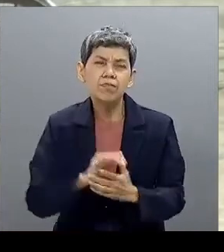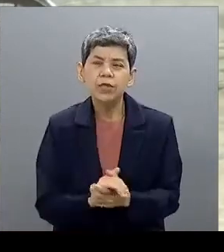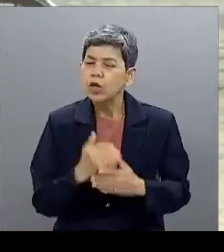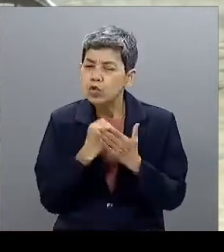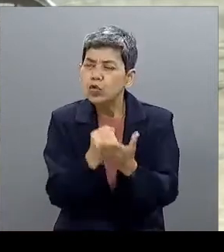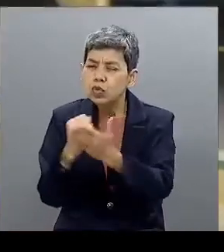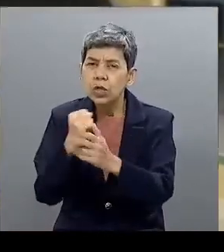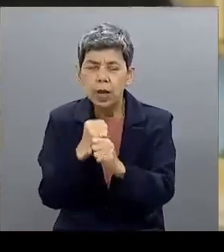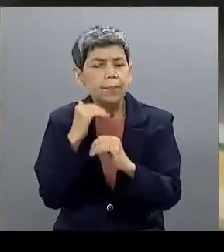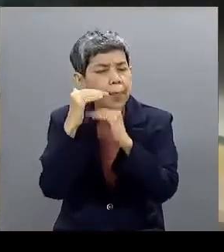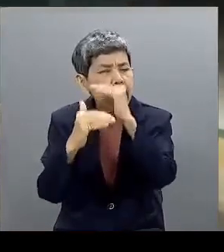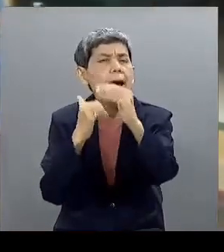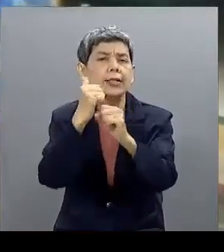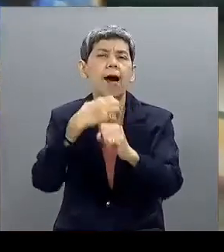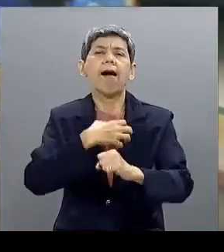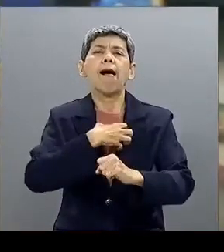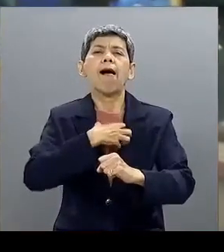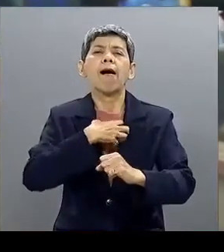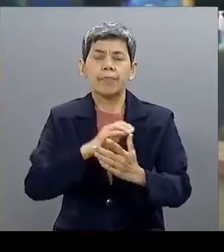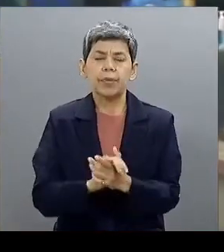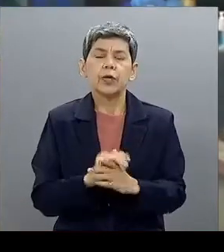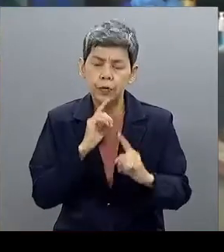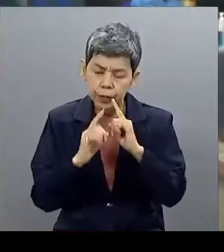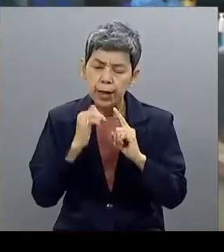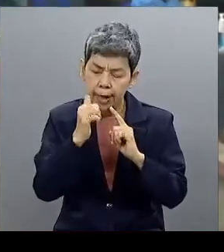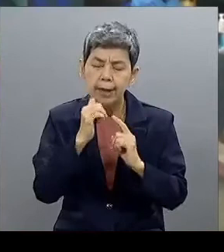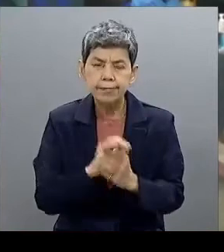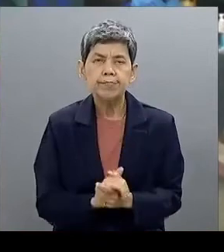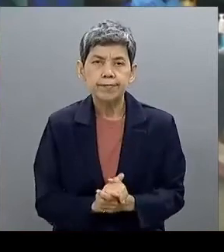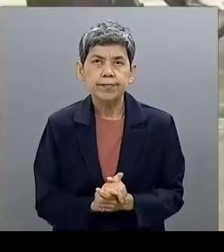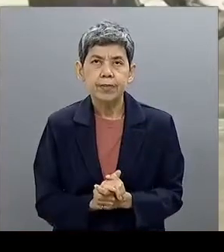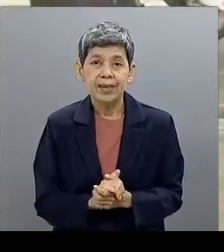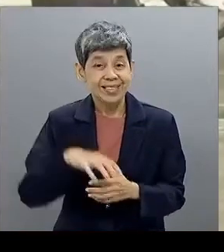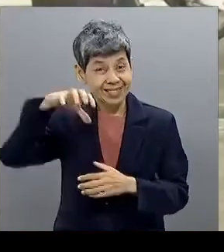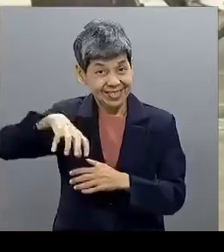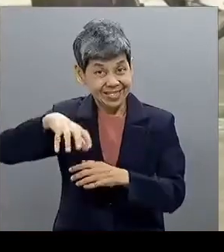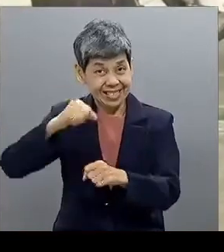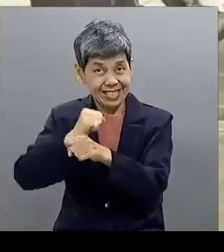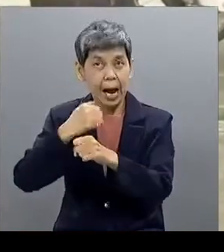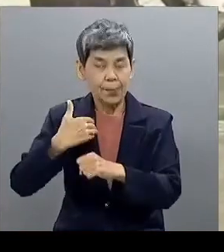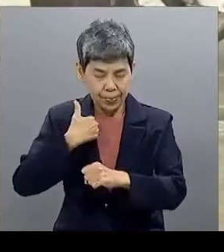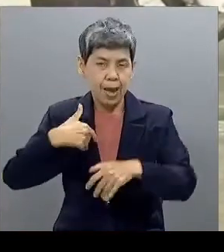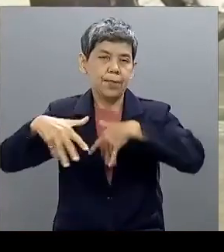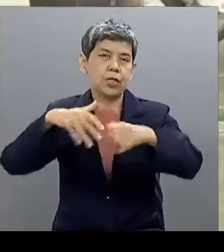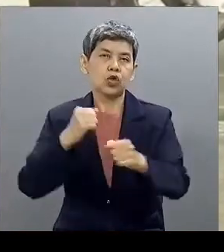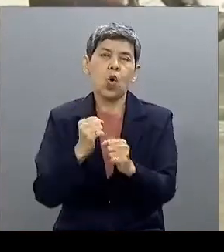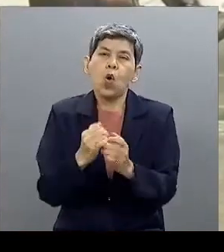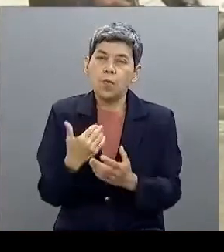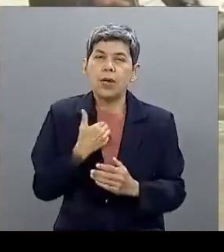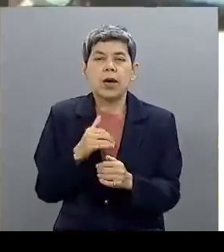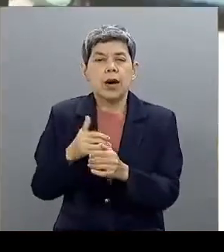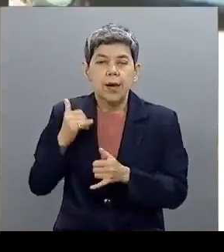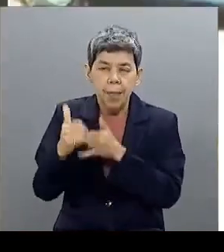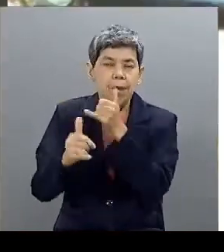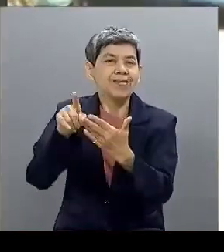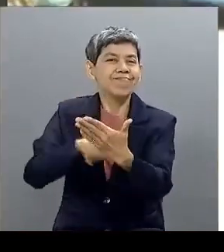ยครับขอบคุณกันนะครับ ขณะที่บางหน่วยเลือกตั้งนะครับก็ได้มีประชาชนเป็นจำนวนมากมาใช้สิทธิ์เลือกตั้งทำให้พ